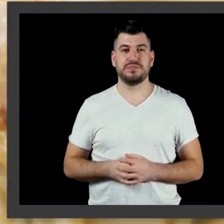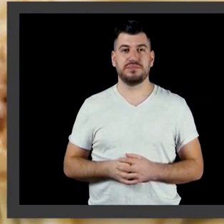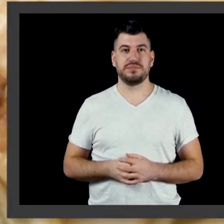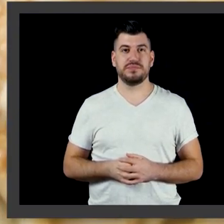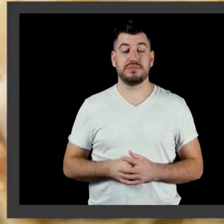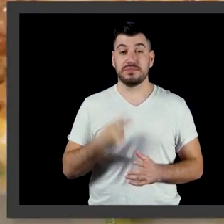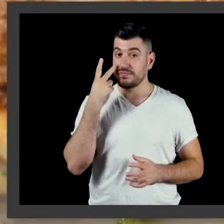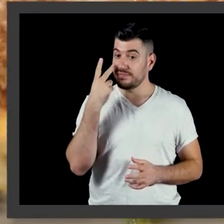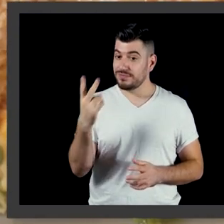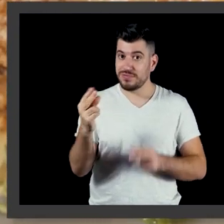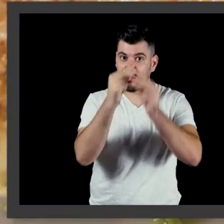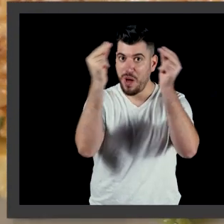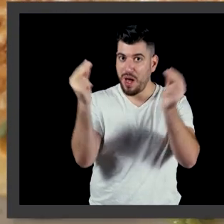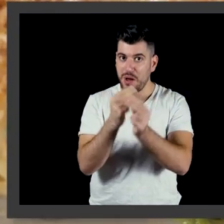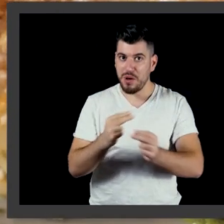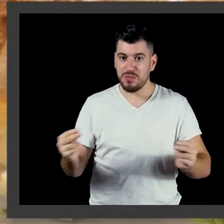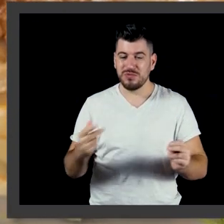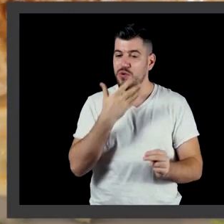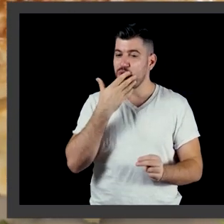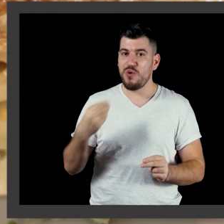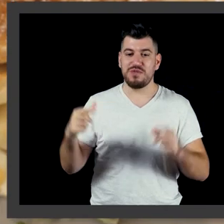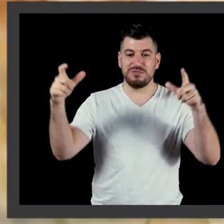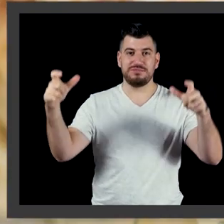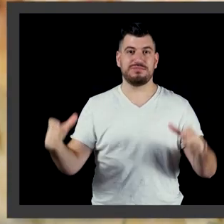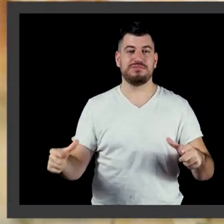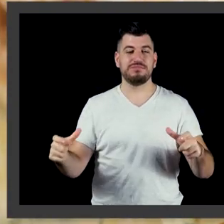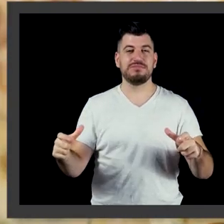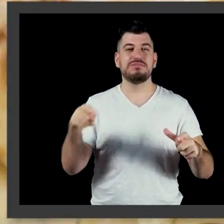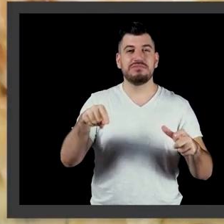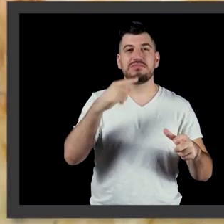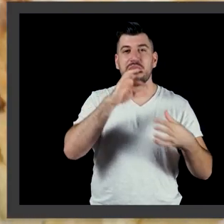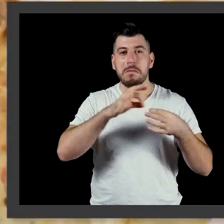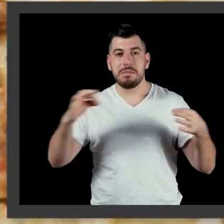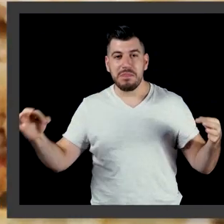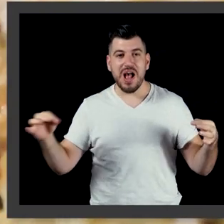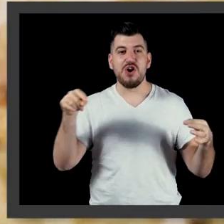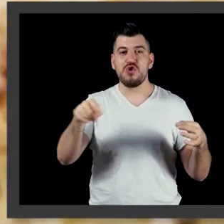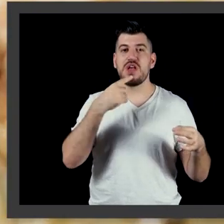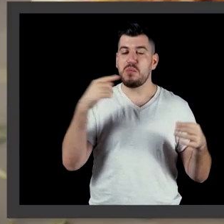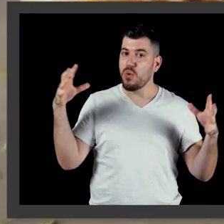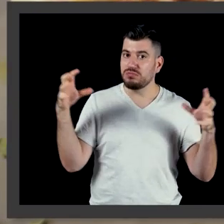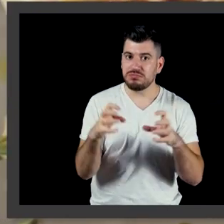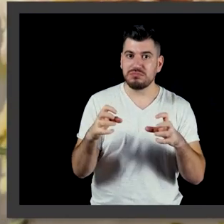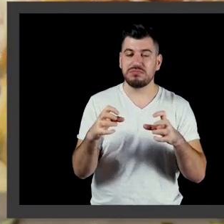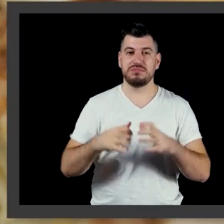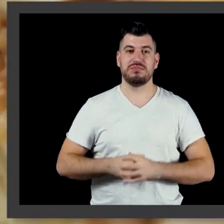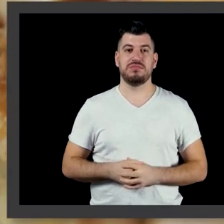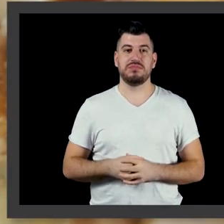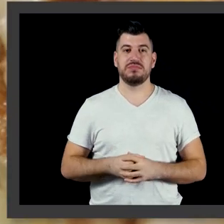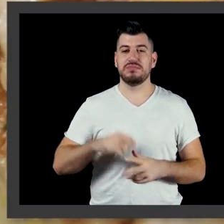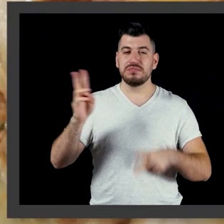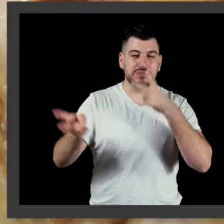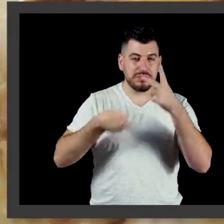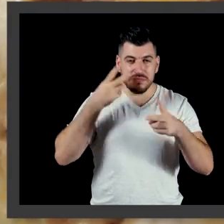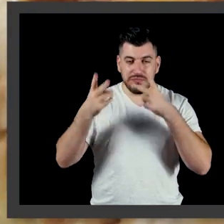Κοιτάξτε εδώ αυτό το υπέροχο πιάτο. Στρώσει από μακαρόνια που έχουν δέσει μεταξύ τους, αρωματικό κιμά